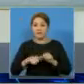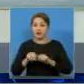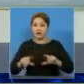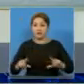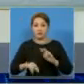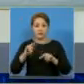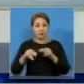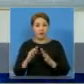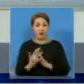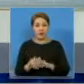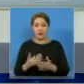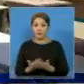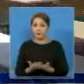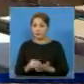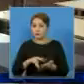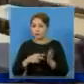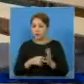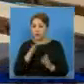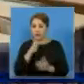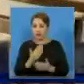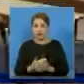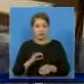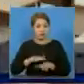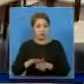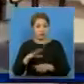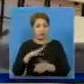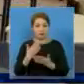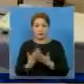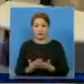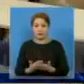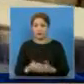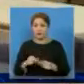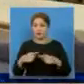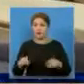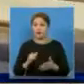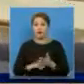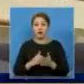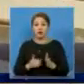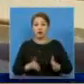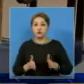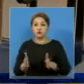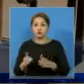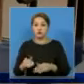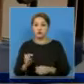салынады. Ауылда қолға алынған жобалар уақытылы атқарылып келеді. Ендігі өзекті мәселе жол салу